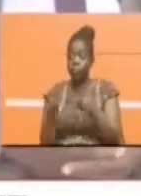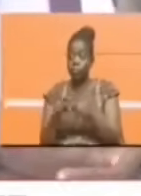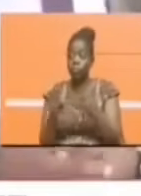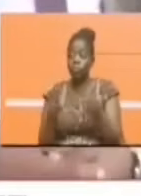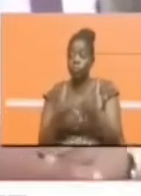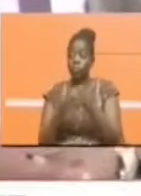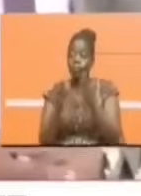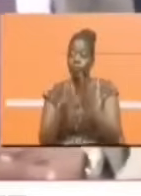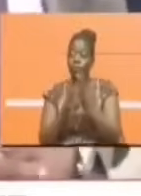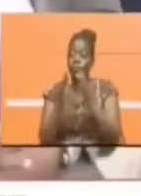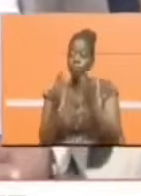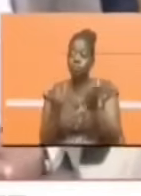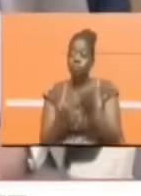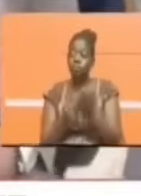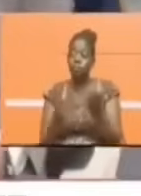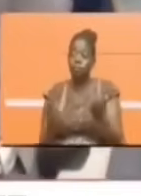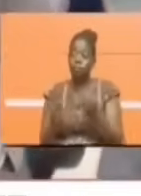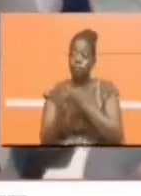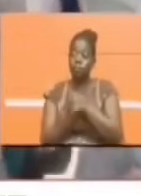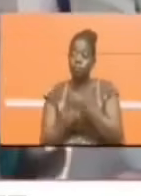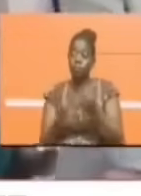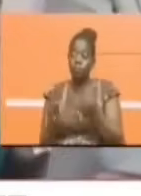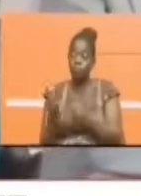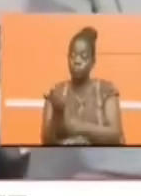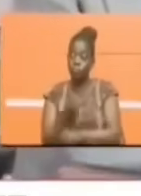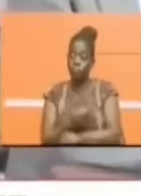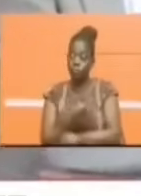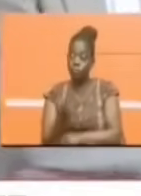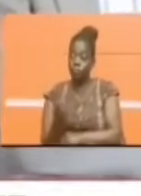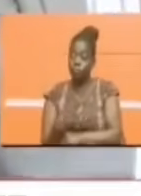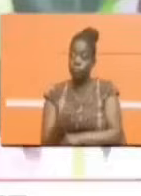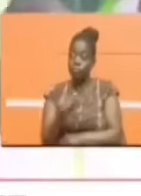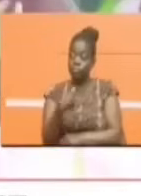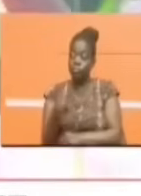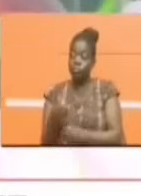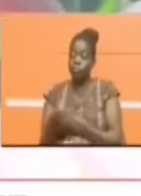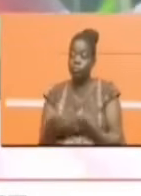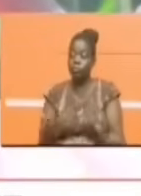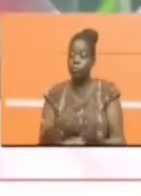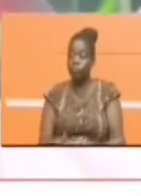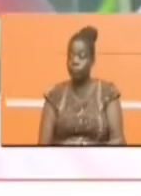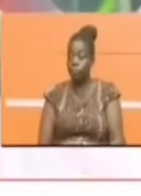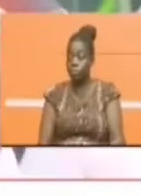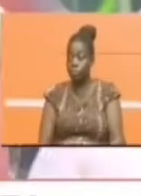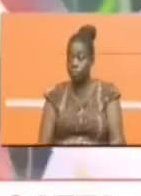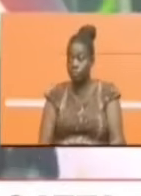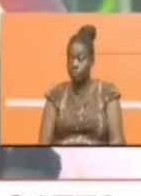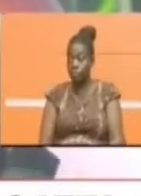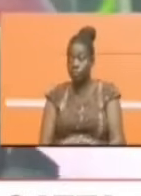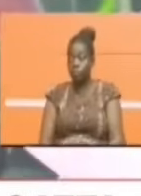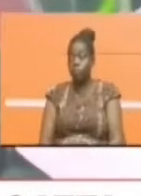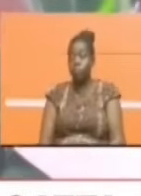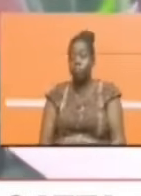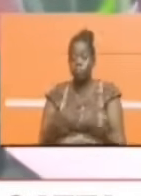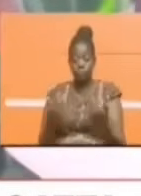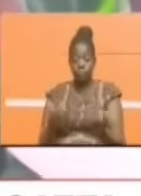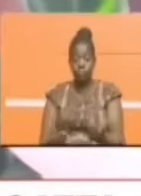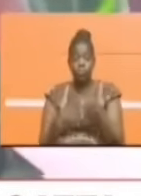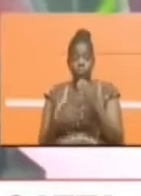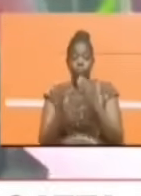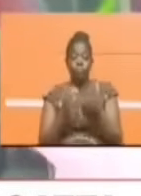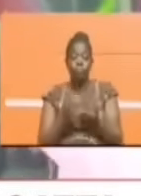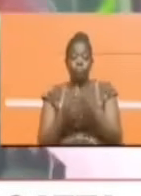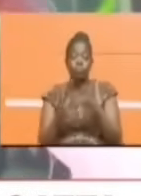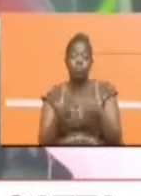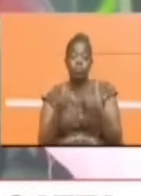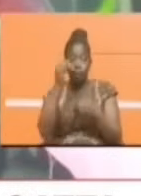Uganda, Ssentebe wa DC wa Kisomatia Lwanga Bwanika n'abalala. So modern communication should help us to deliver the